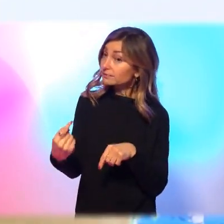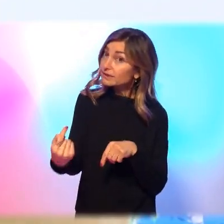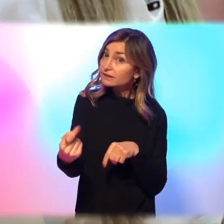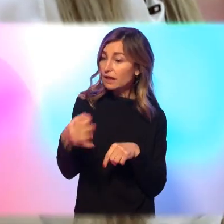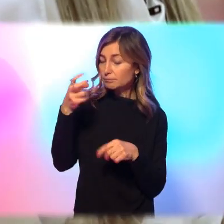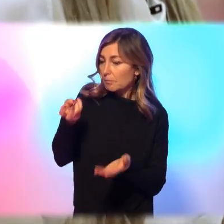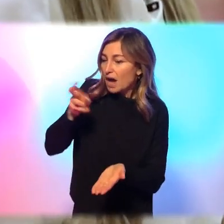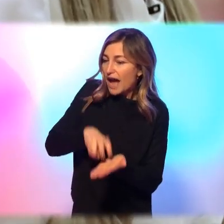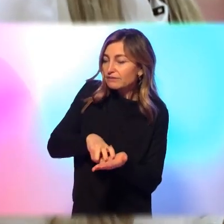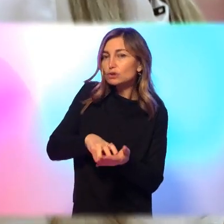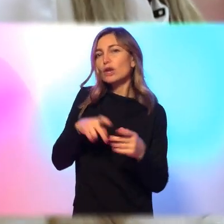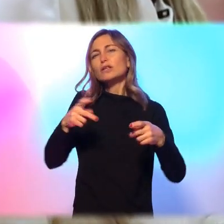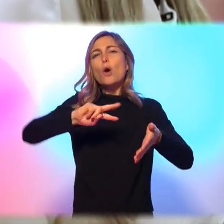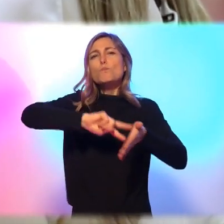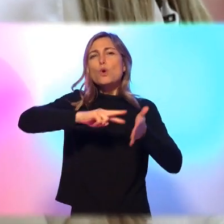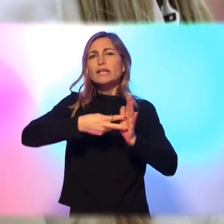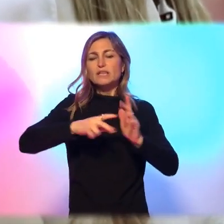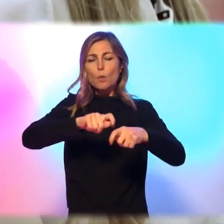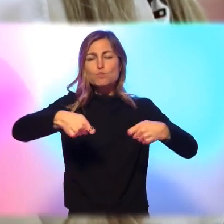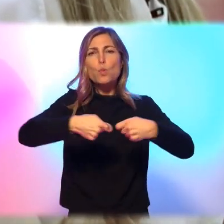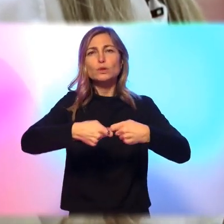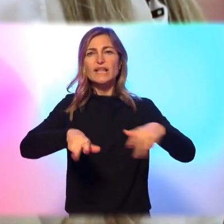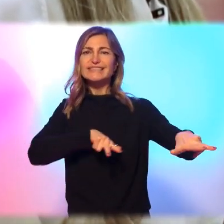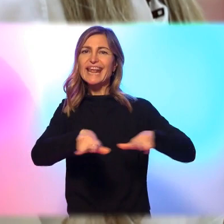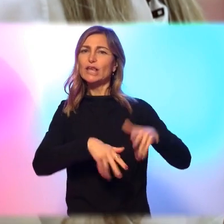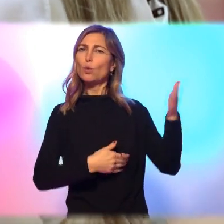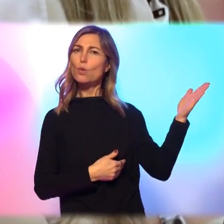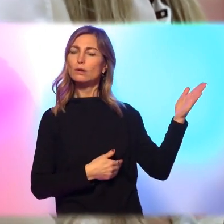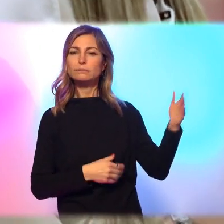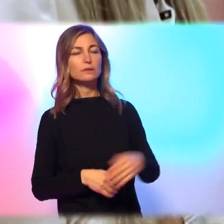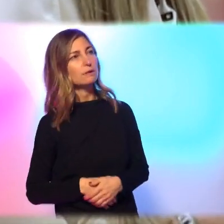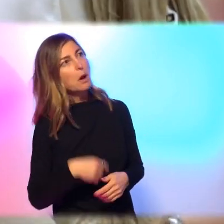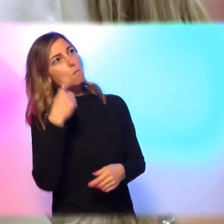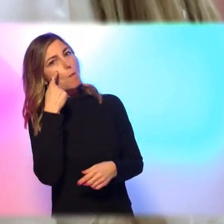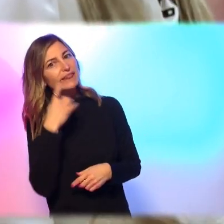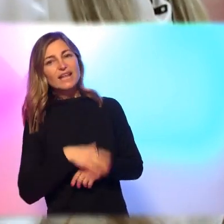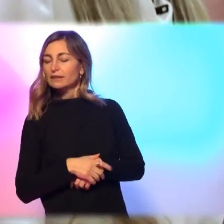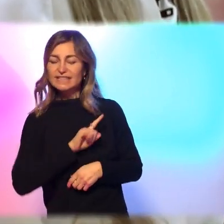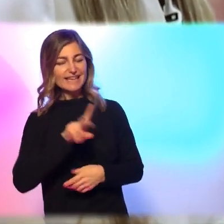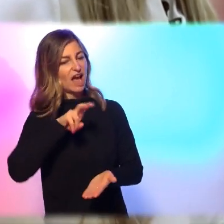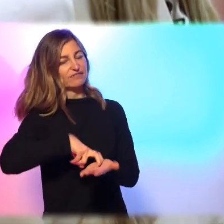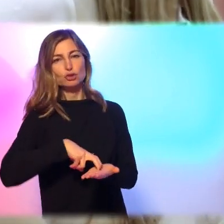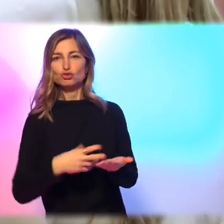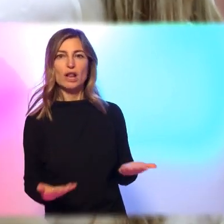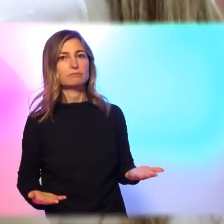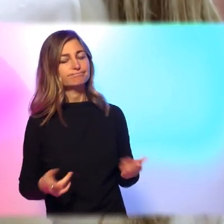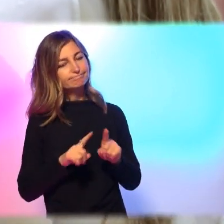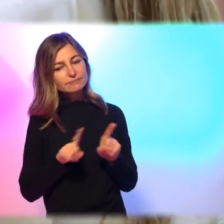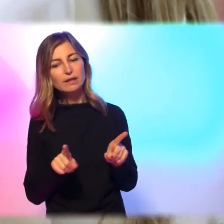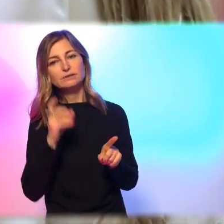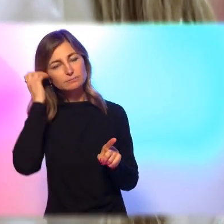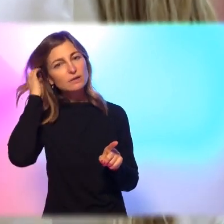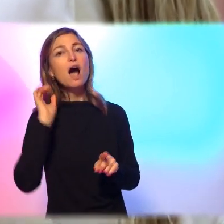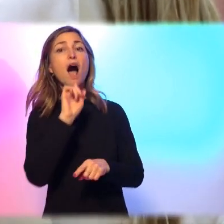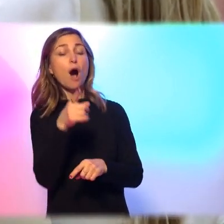Belohnung ist. Sind Sie einverstanden mit der Politik der Bundesregierung? So wie sie